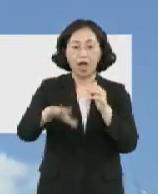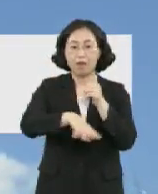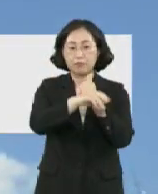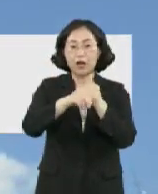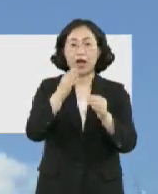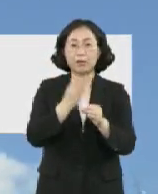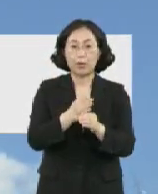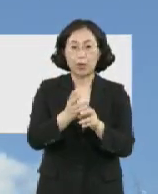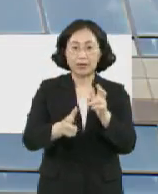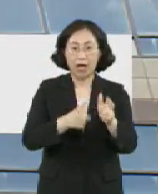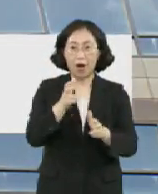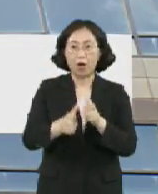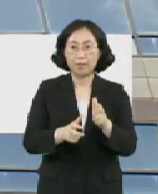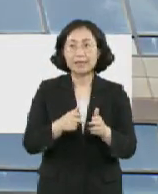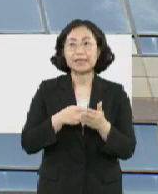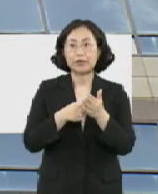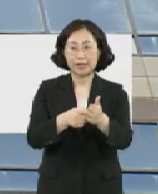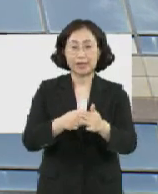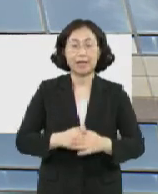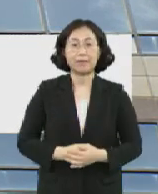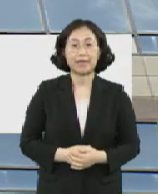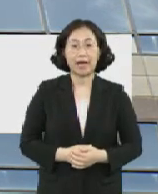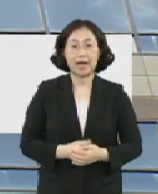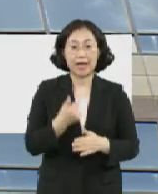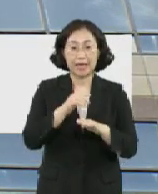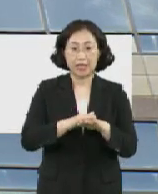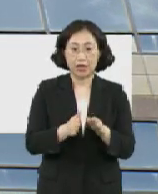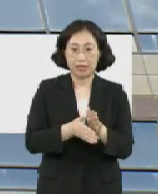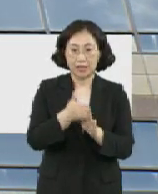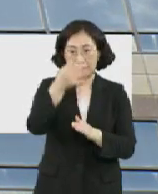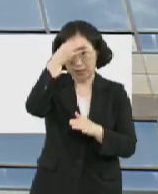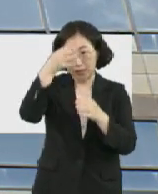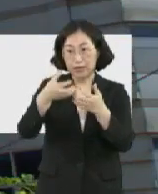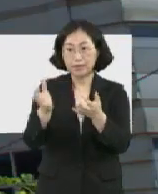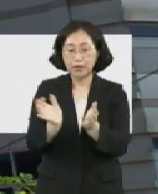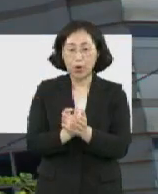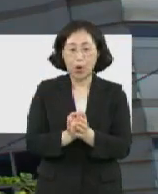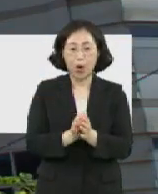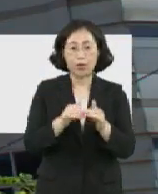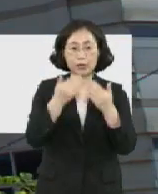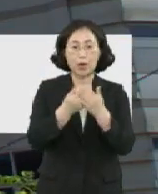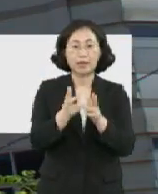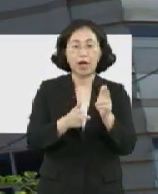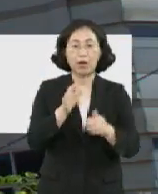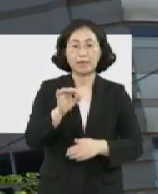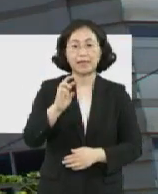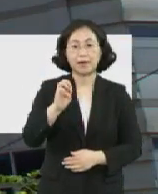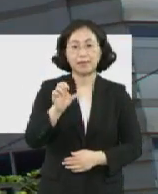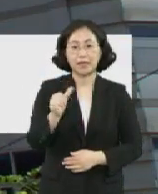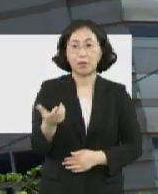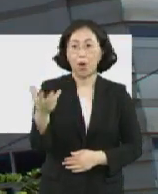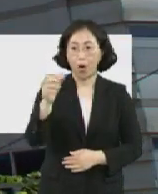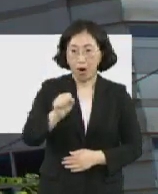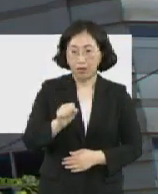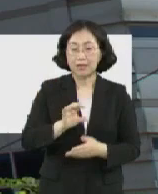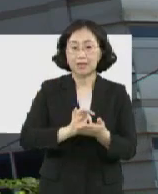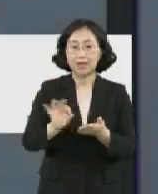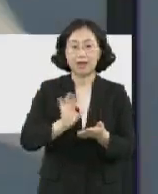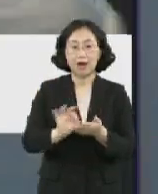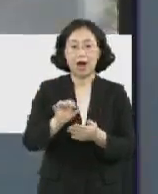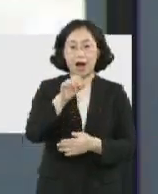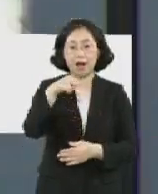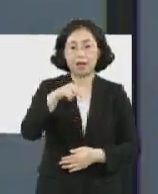조성사업이 본격 추진됩니다 대전시와 대전테크노파크 는 총 사업비 35억 원을 투입해